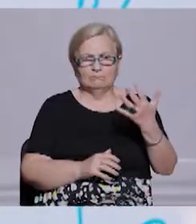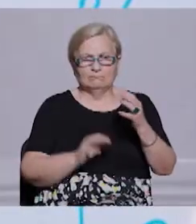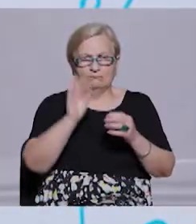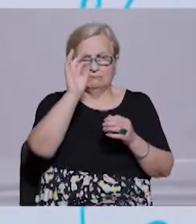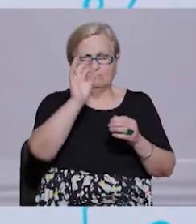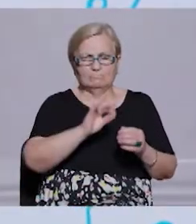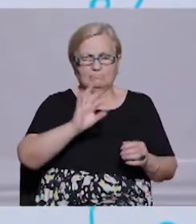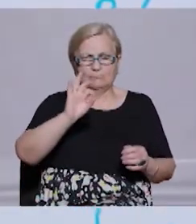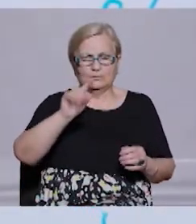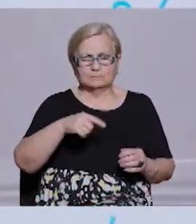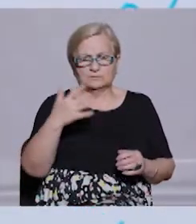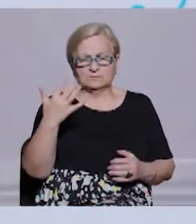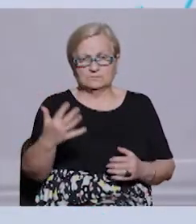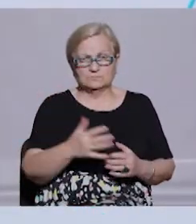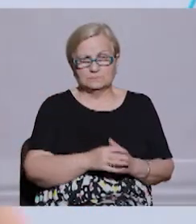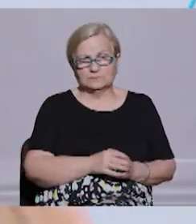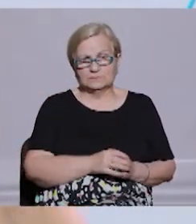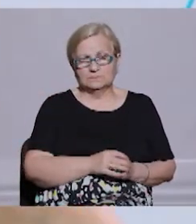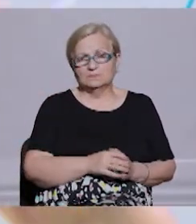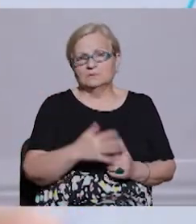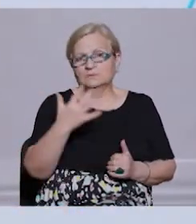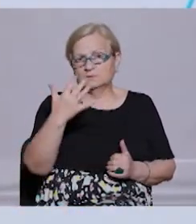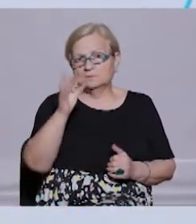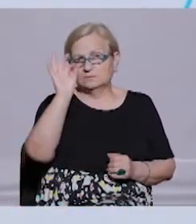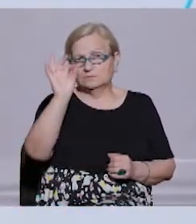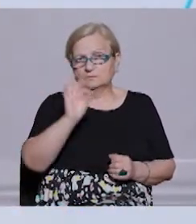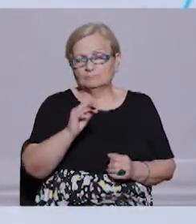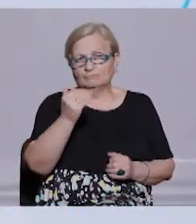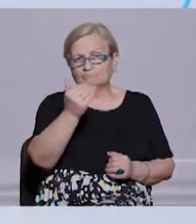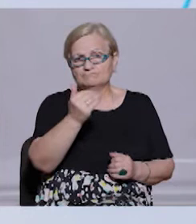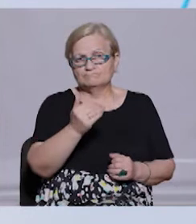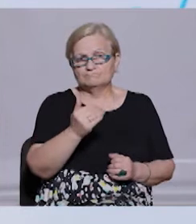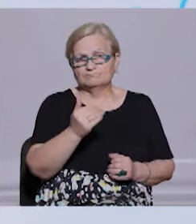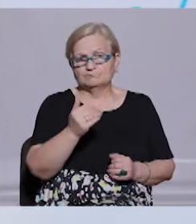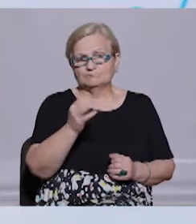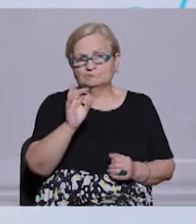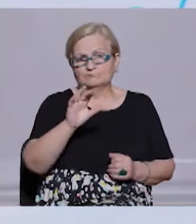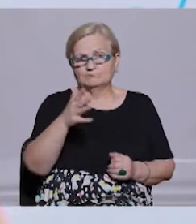5% ხომ არის 0.05. ანუ 5%-ის 5% არის რომ